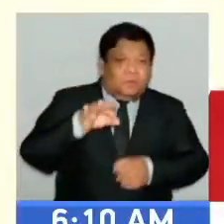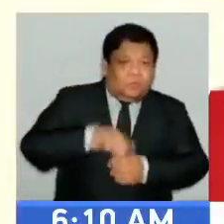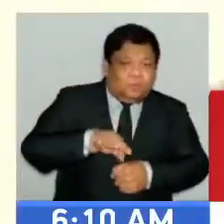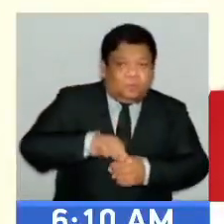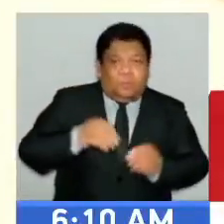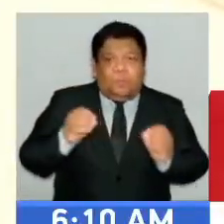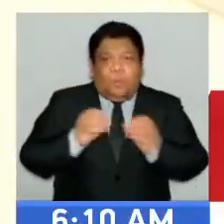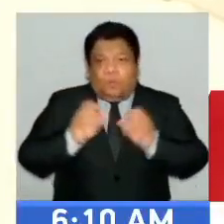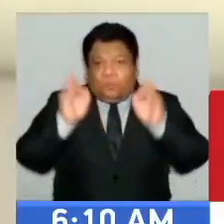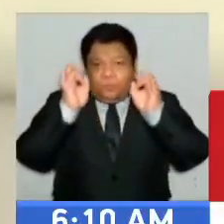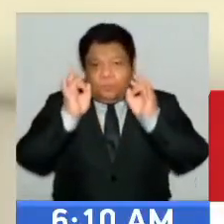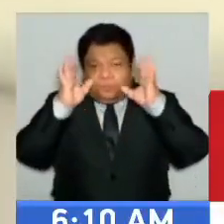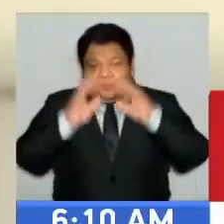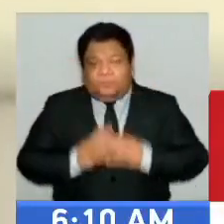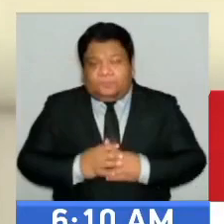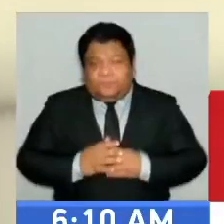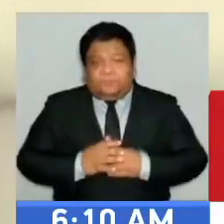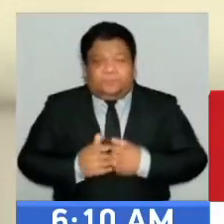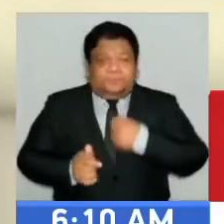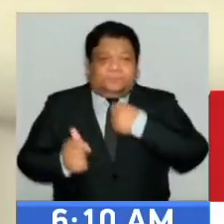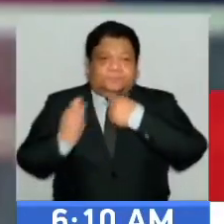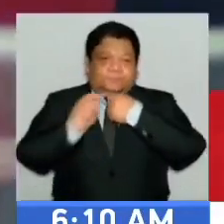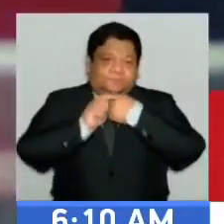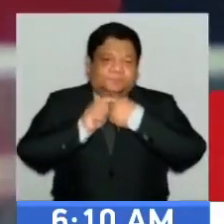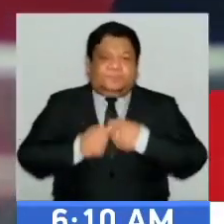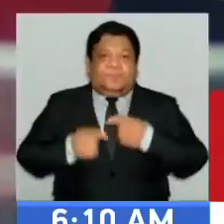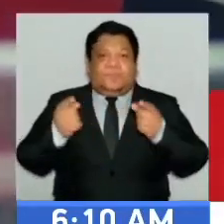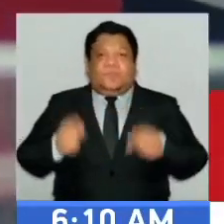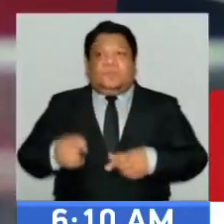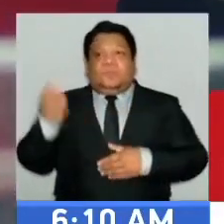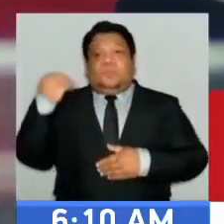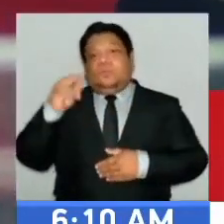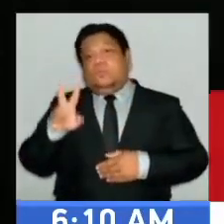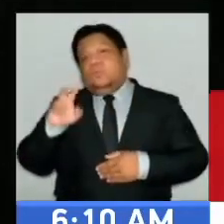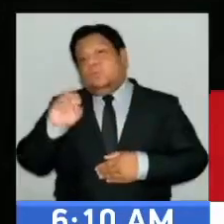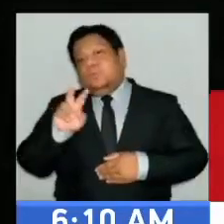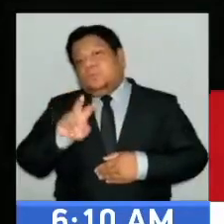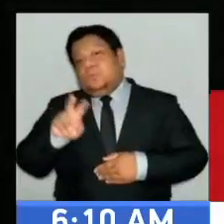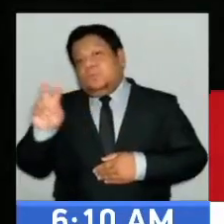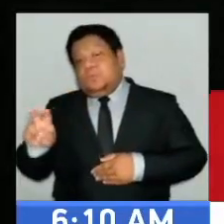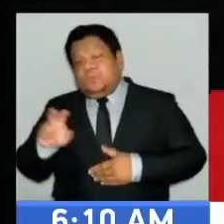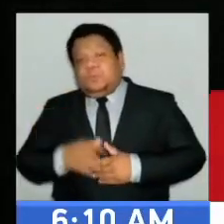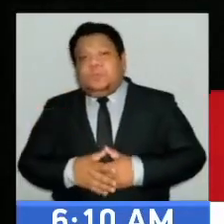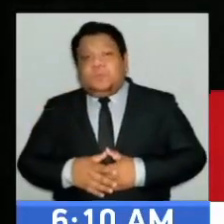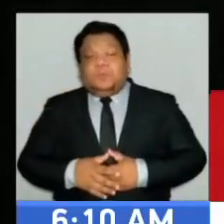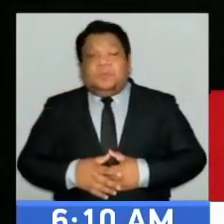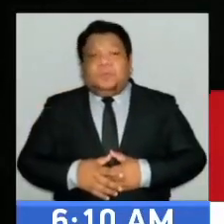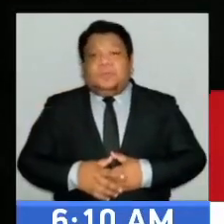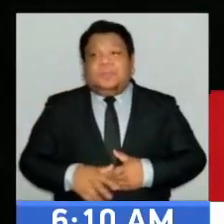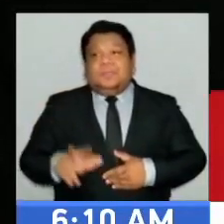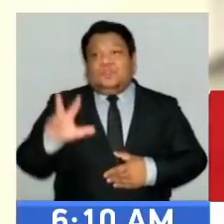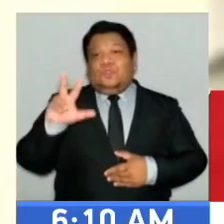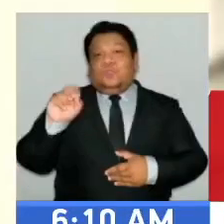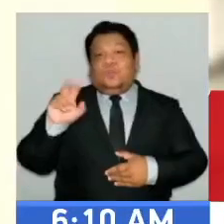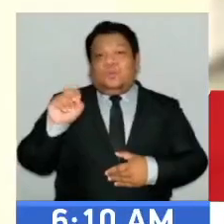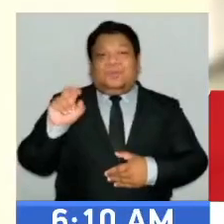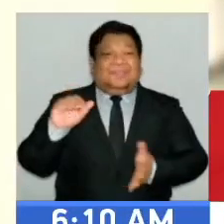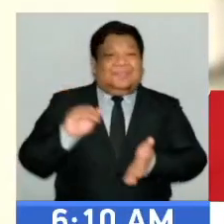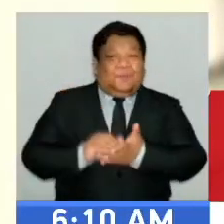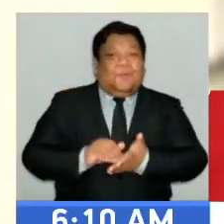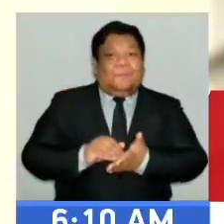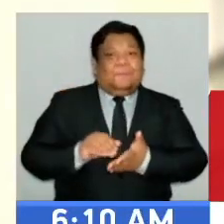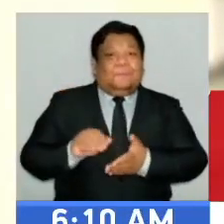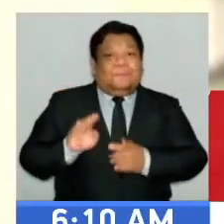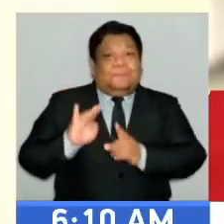sa nangyari ng eleksyon 2022, 27 sa mahigit 30,000 barangay sa buong bansa ang nasa code red. Ibig